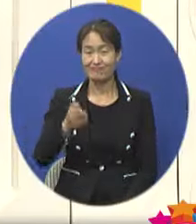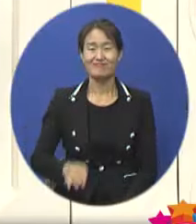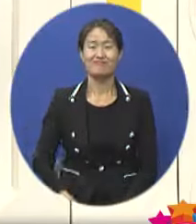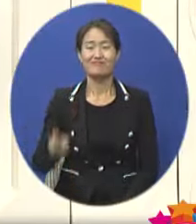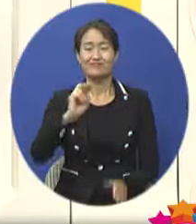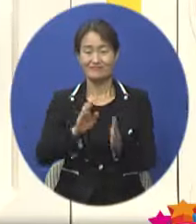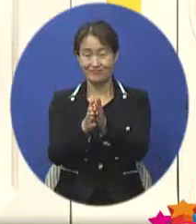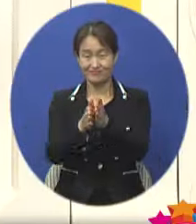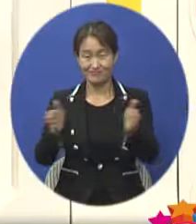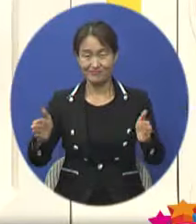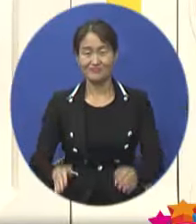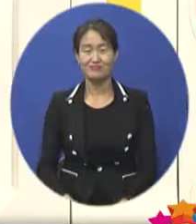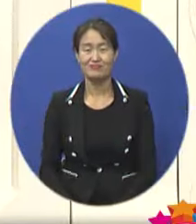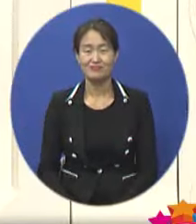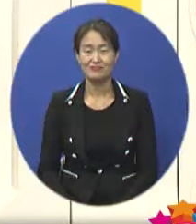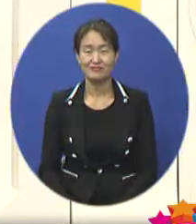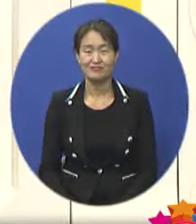들어볼게요. 음악 갑시다.